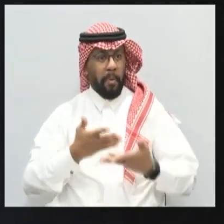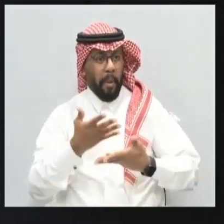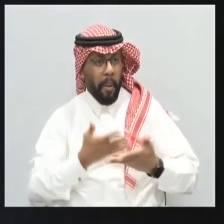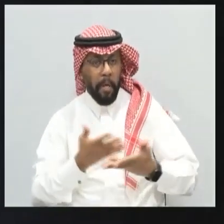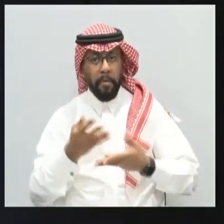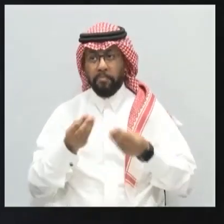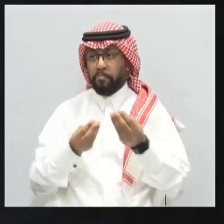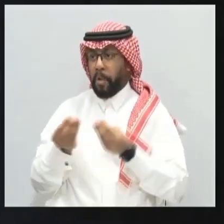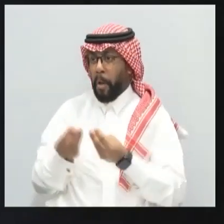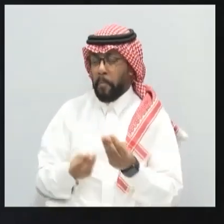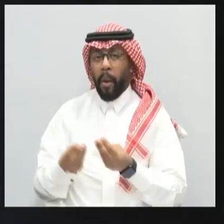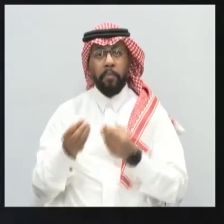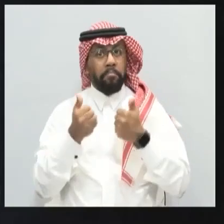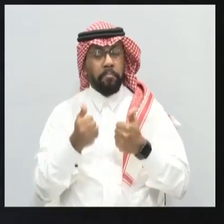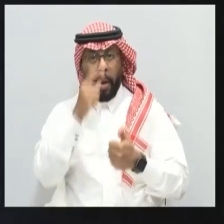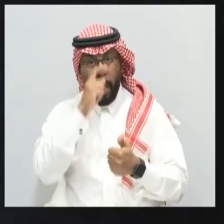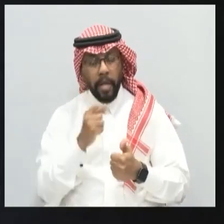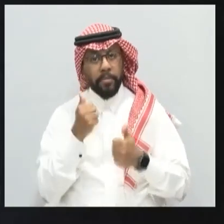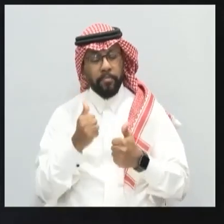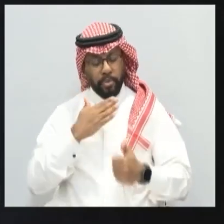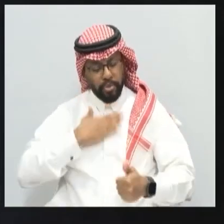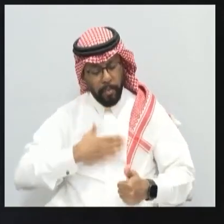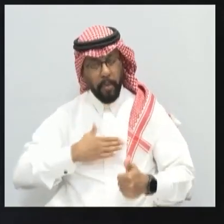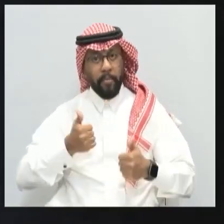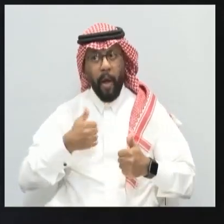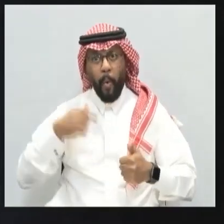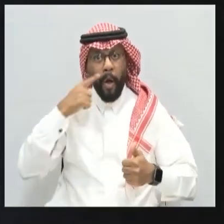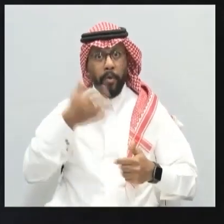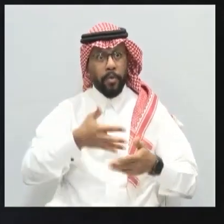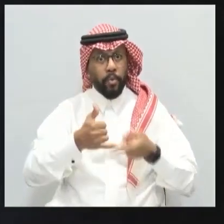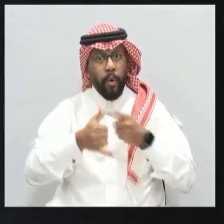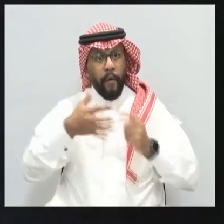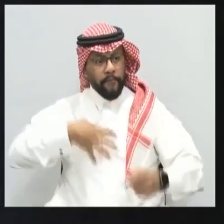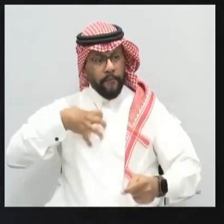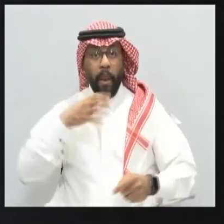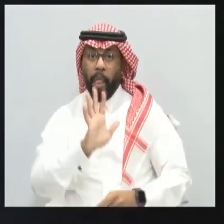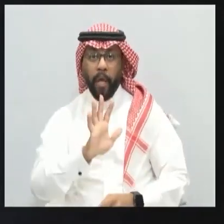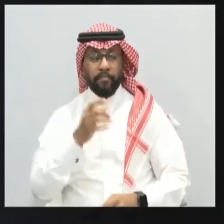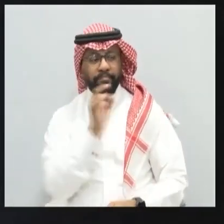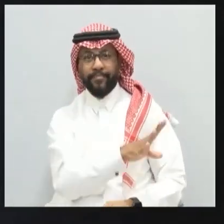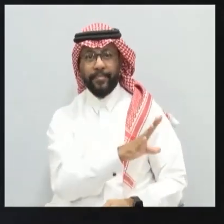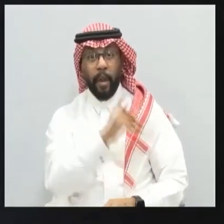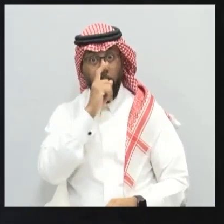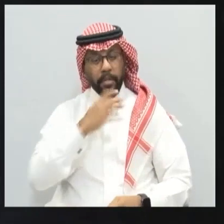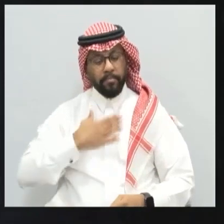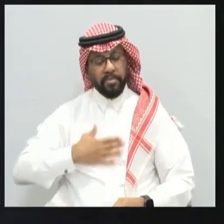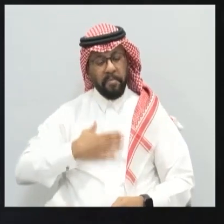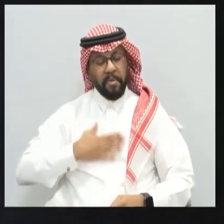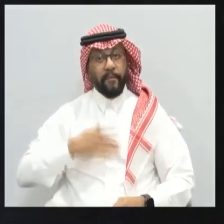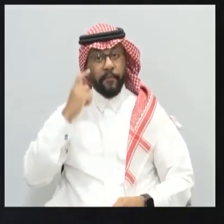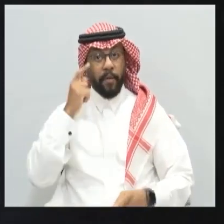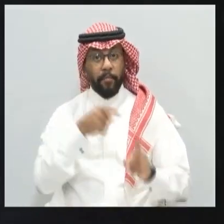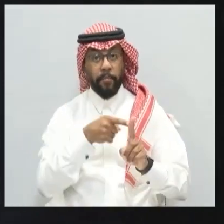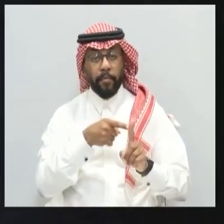الاخرين وكيف هل يتعامل معهم بشكل جيد او خلاف ذلك فهذه من الامور مهم جدا ان يتعرف عليها